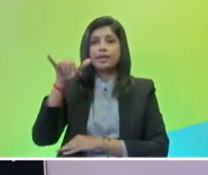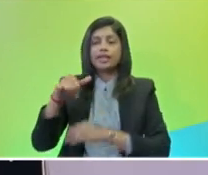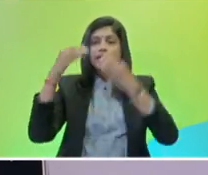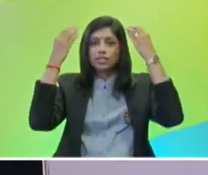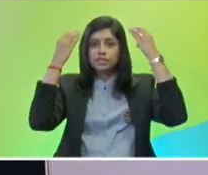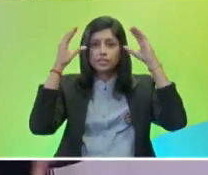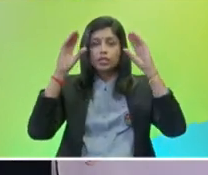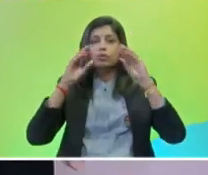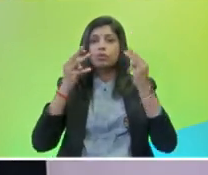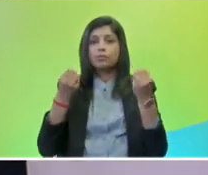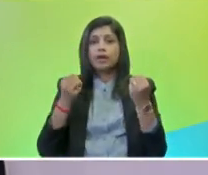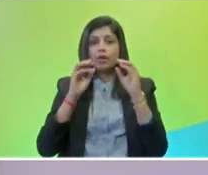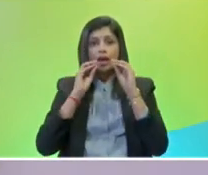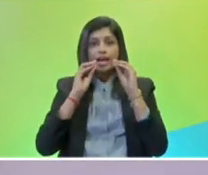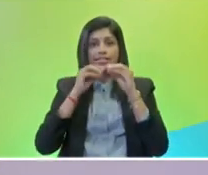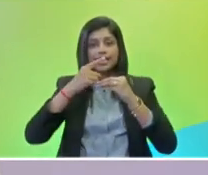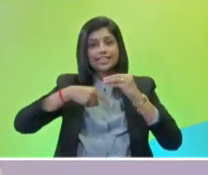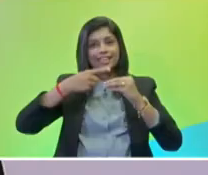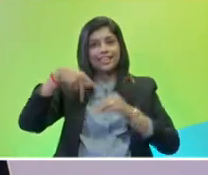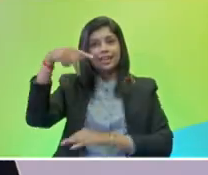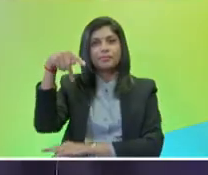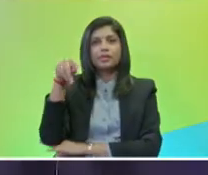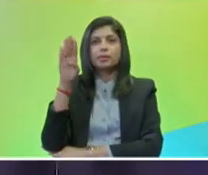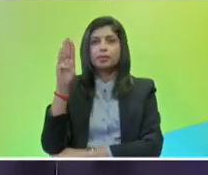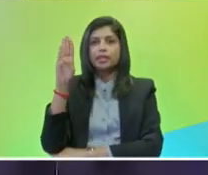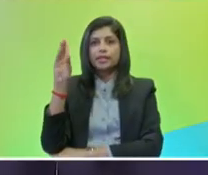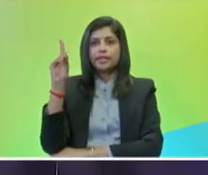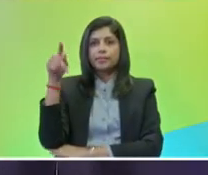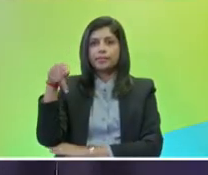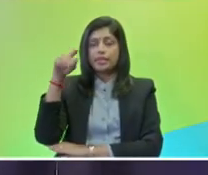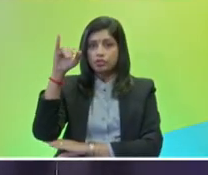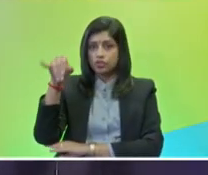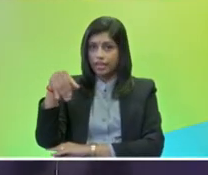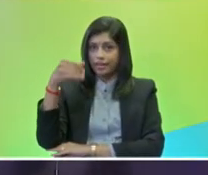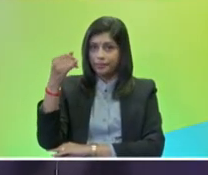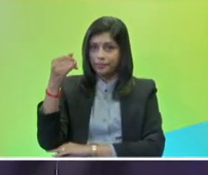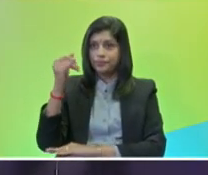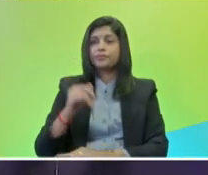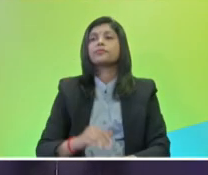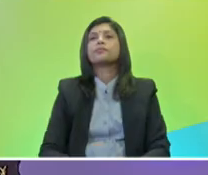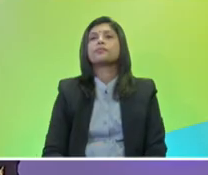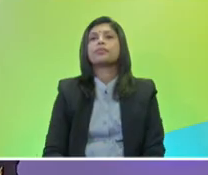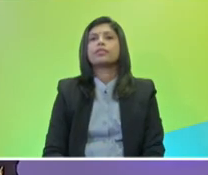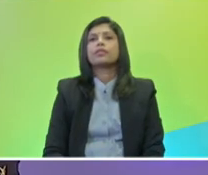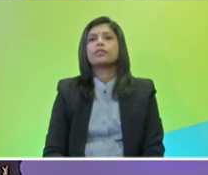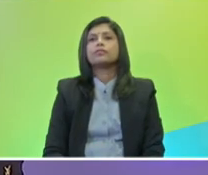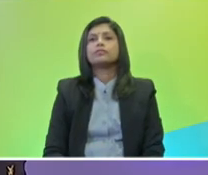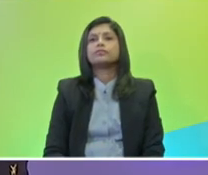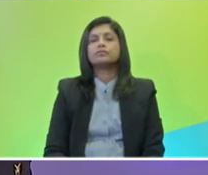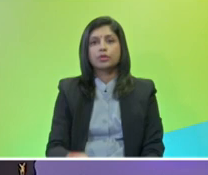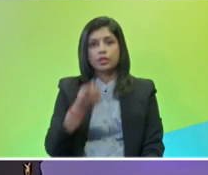jasmani kalau enggak tahu ini Oke baiklah untuk kali ini saya gunakan hasil